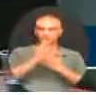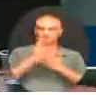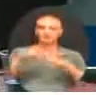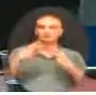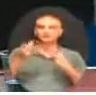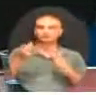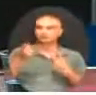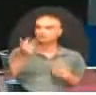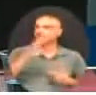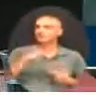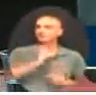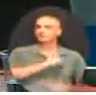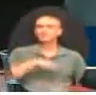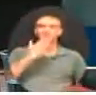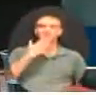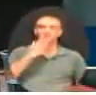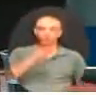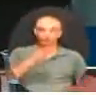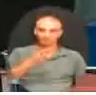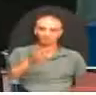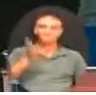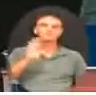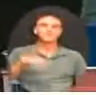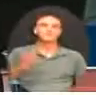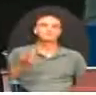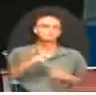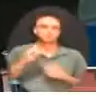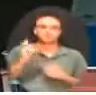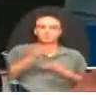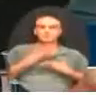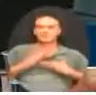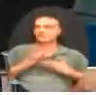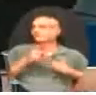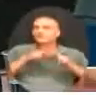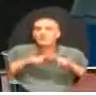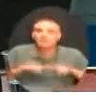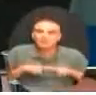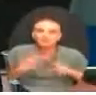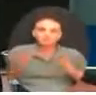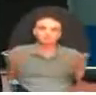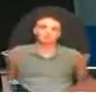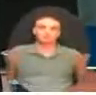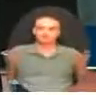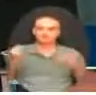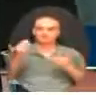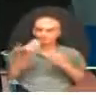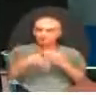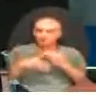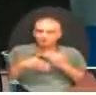בו, ומסתבר שגם לעיריית ירושלים, וכולם קיבלו, ולמי לא נשאר.